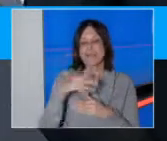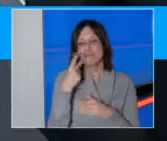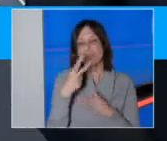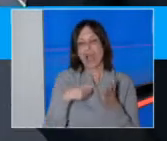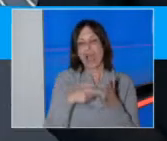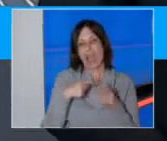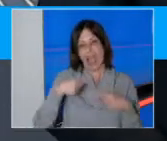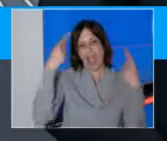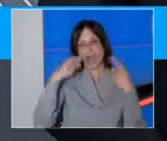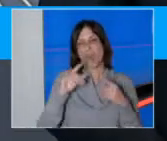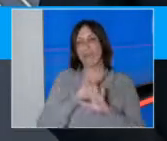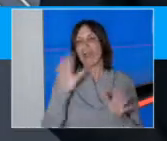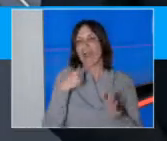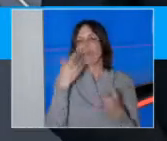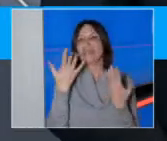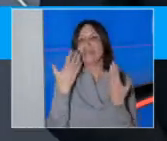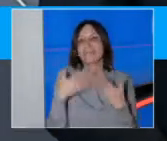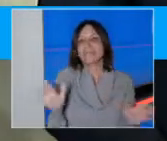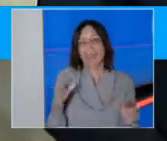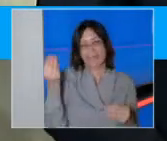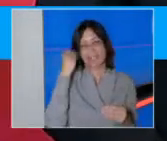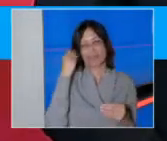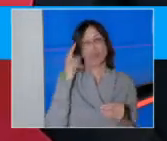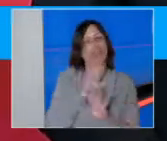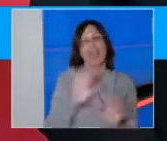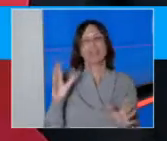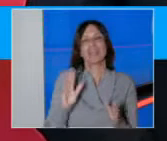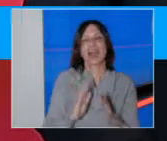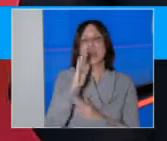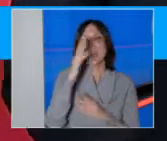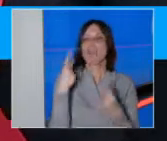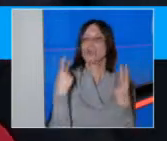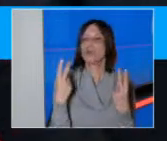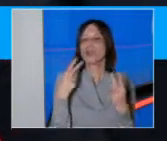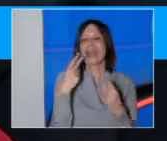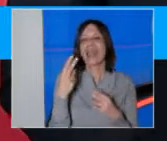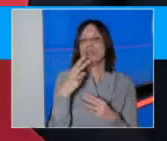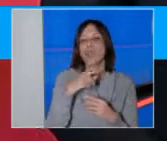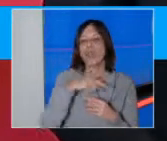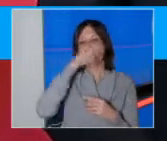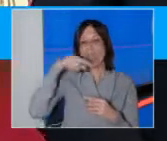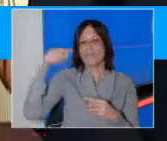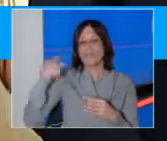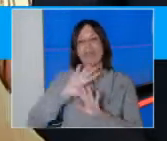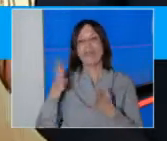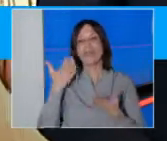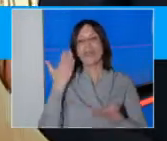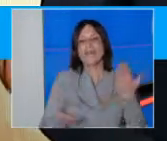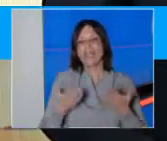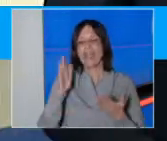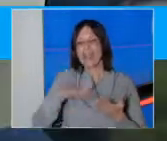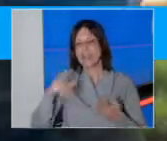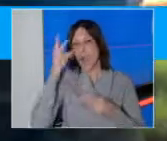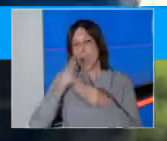סימן מתי הוא פתח את בתי הספר. אבל אנחנו כבר יודעים שאין עלייה משמעותית. ראינו לפי הגרפים שלהם שגם אין הבדל בין כמות הילדים